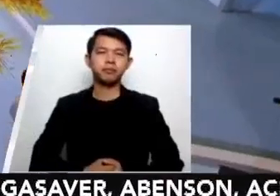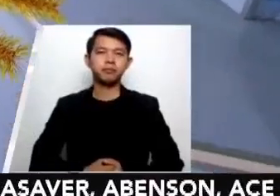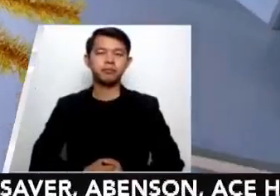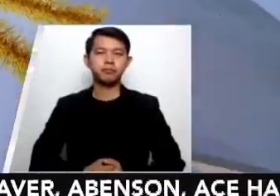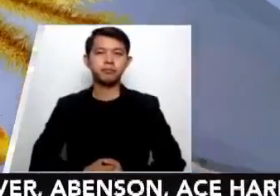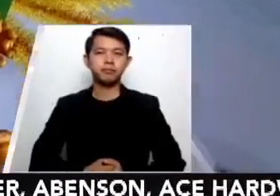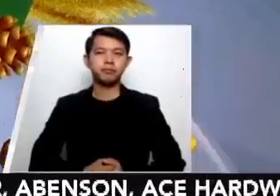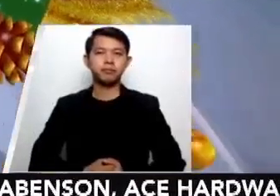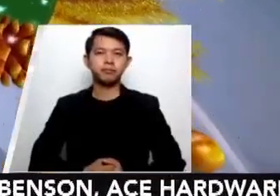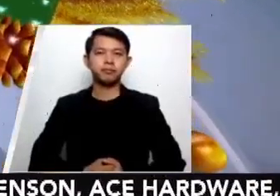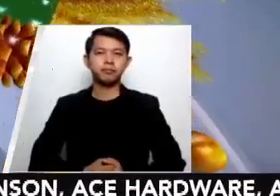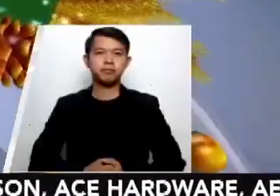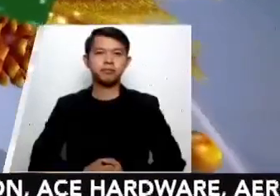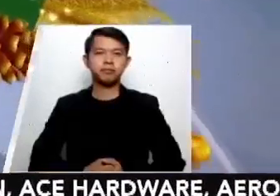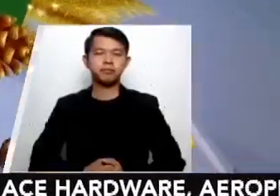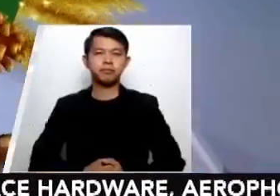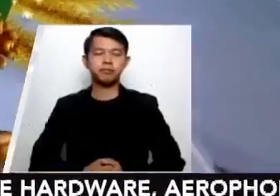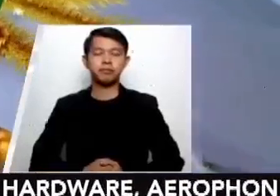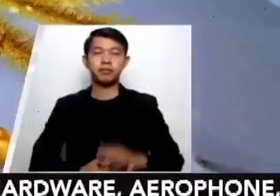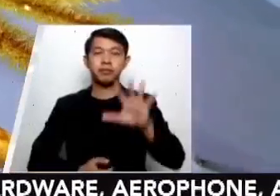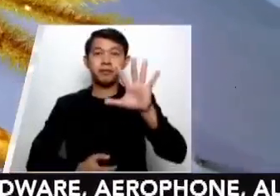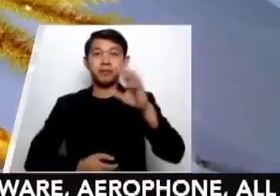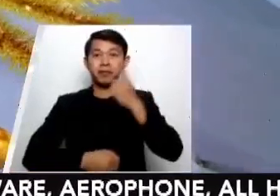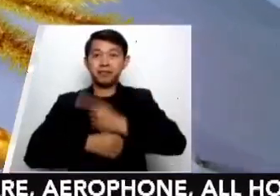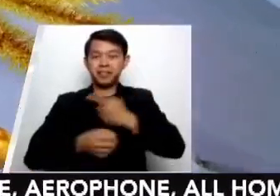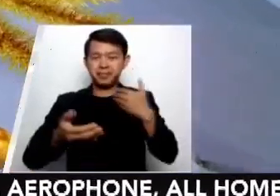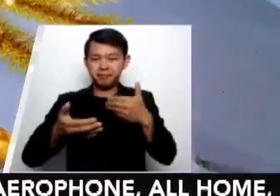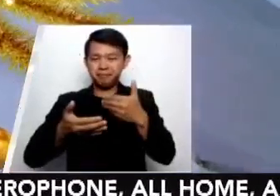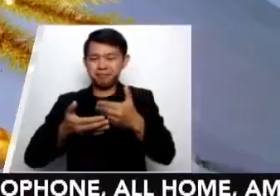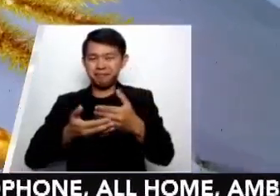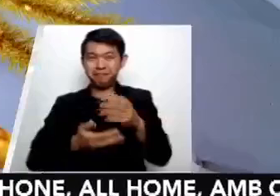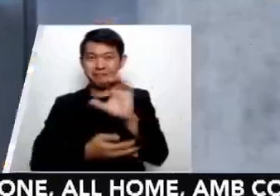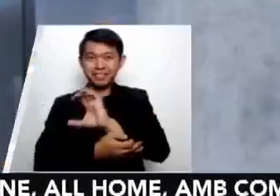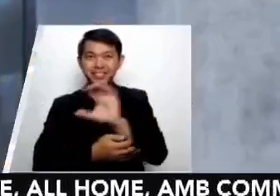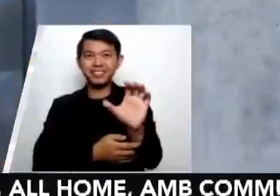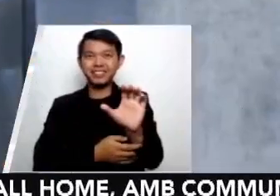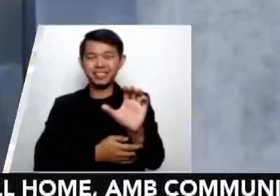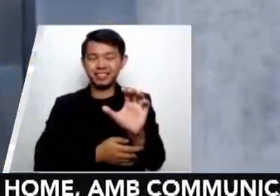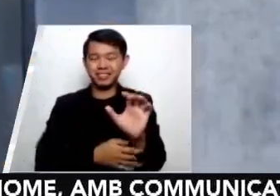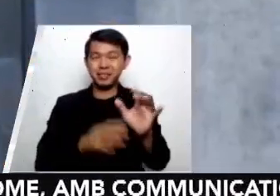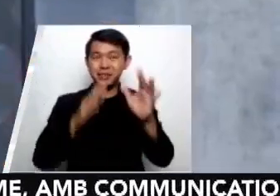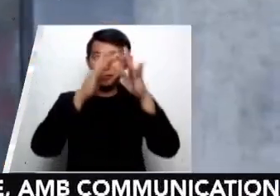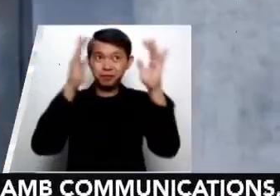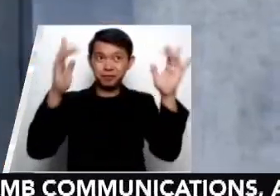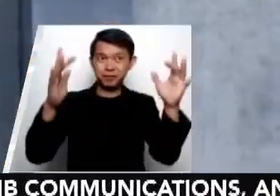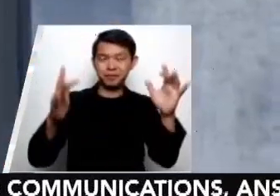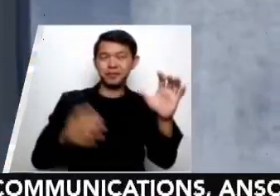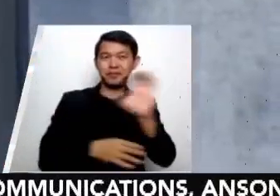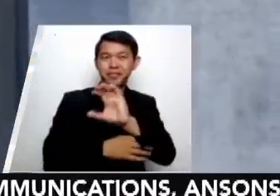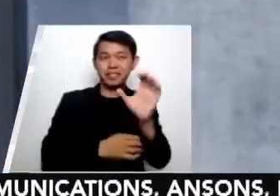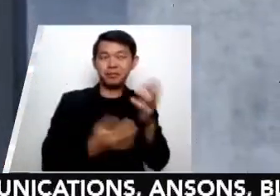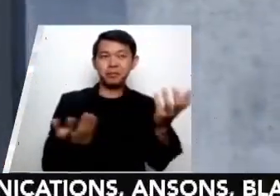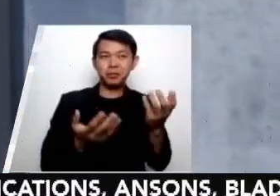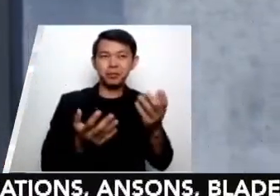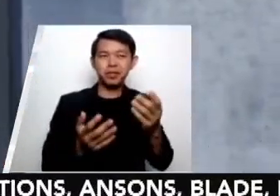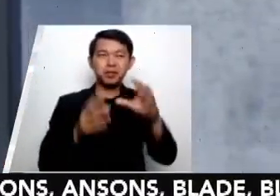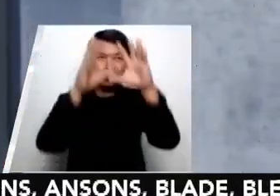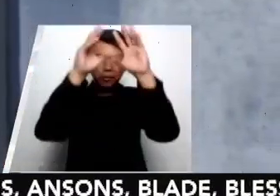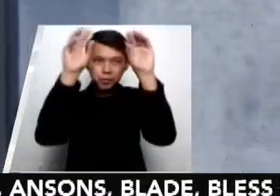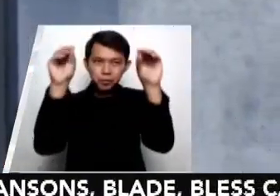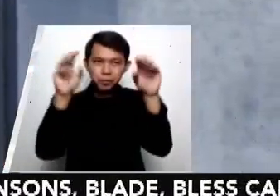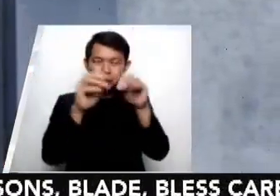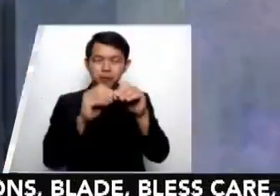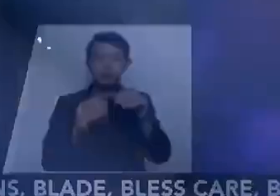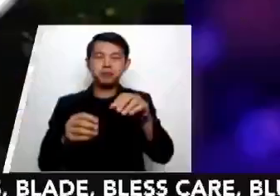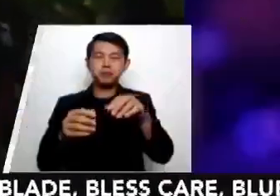Limang araw na lang, Pasko na. Pistang Pasko ang ramdam sa Lantern Parade ng UP Diliman. May report si Joseph